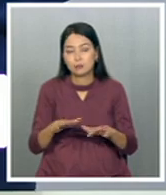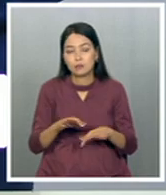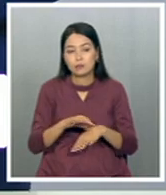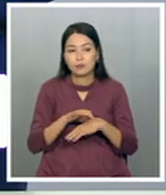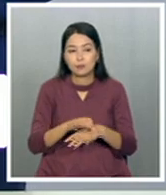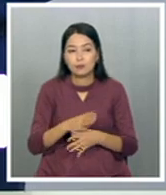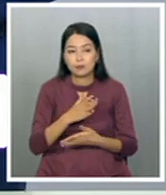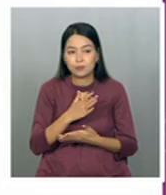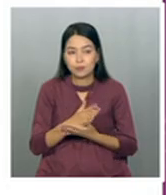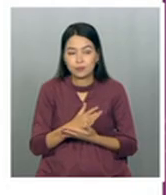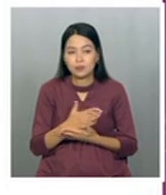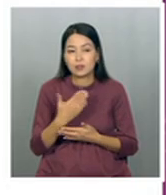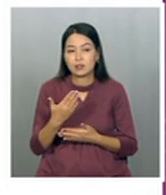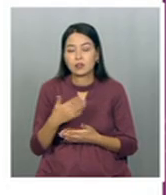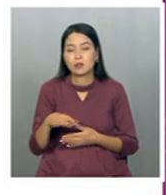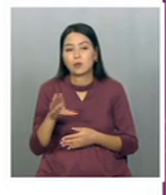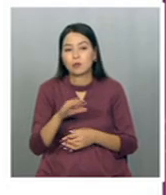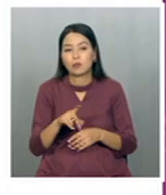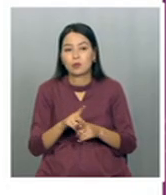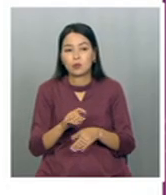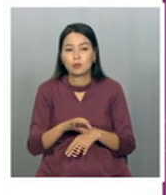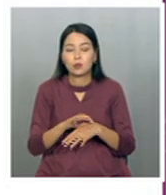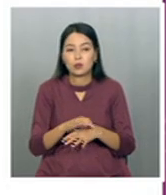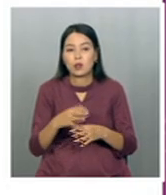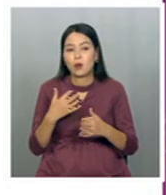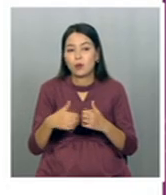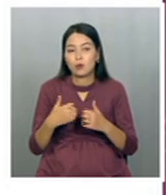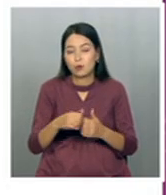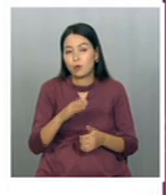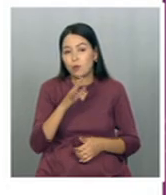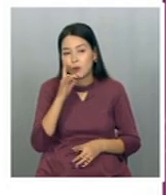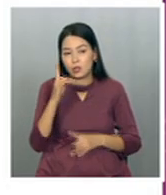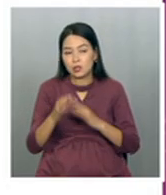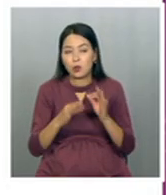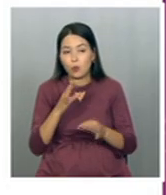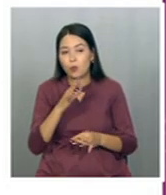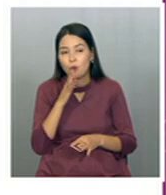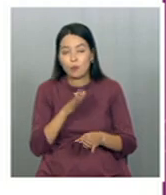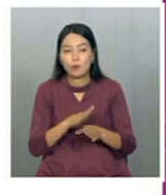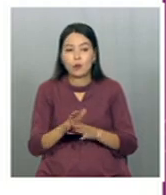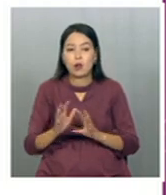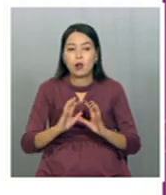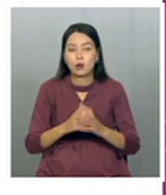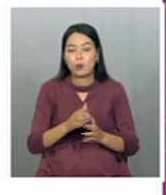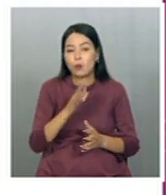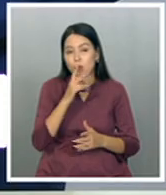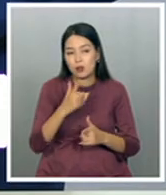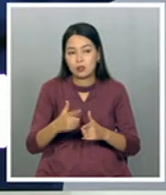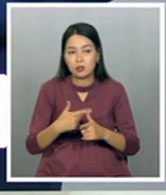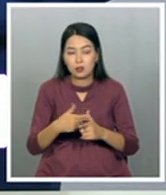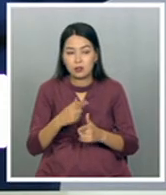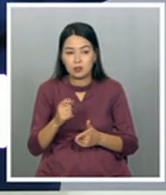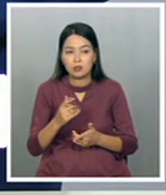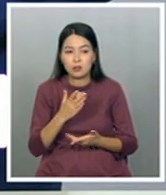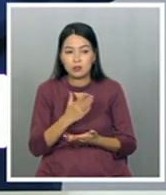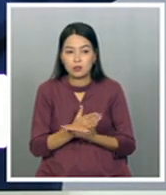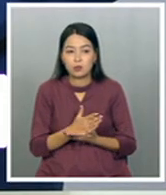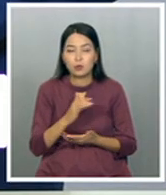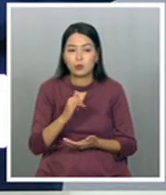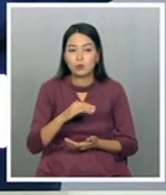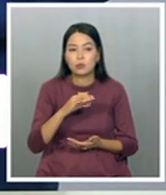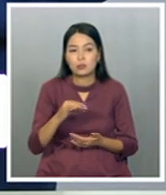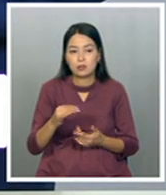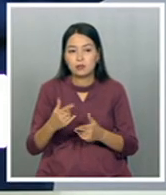Нөлдік меридиан арқылы өтетін орташа тәуліктік уақытты біз бүкіл әлемдік уақыт деп атаймыз. Яғни UT,